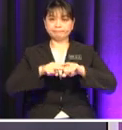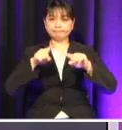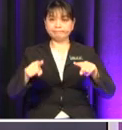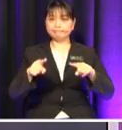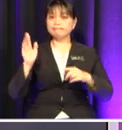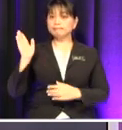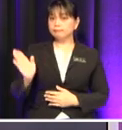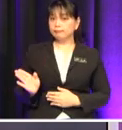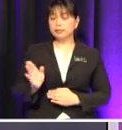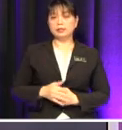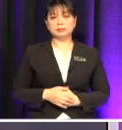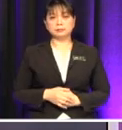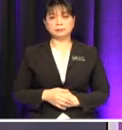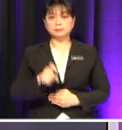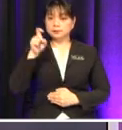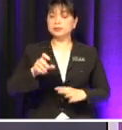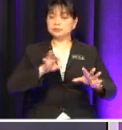kena ini ya